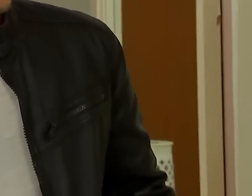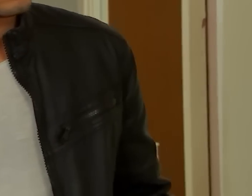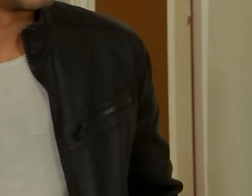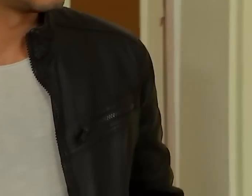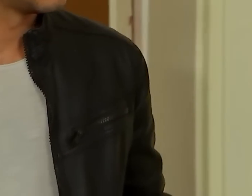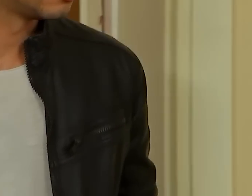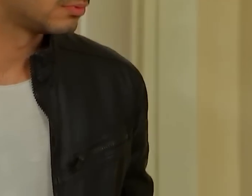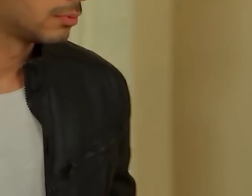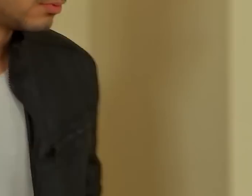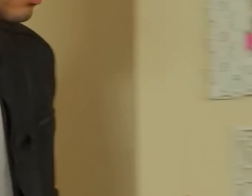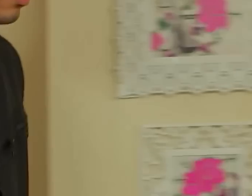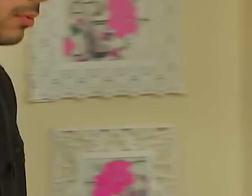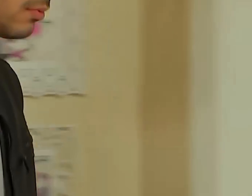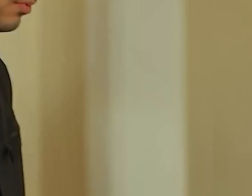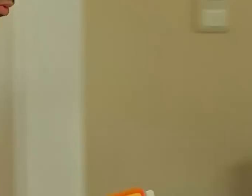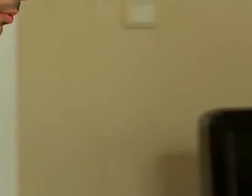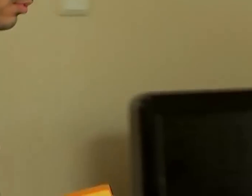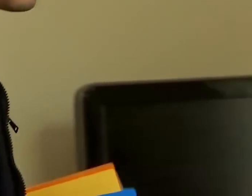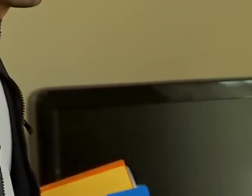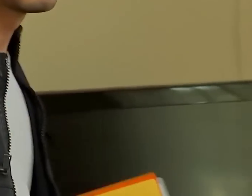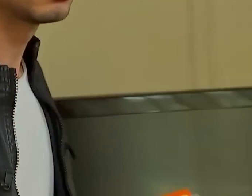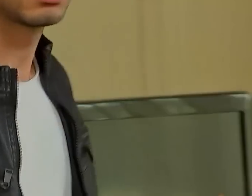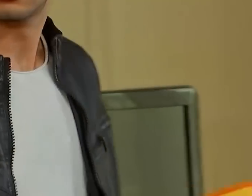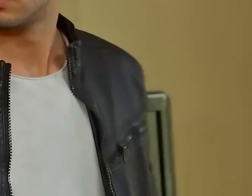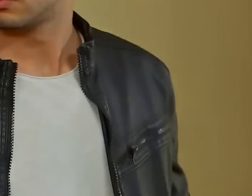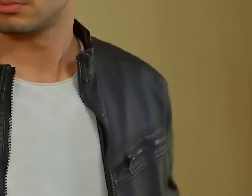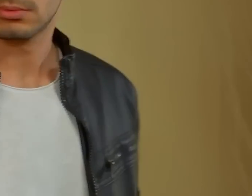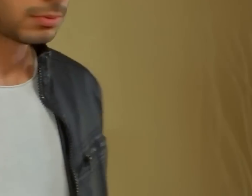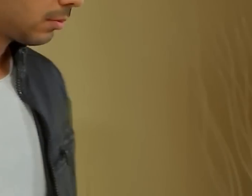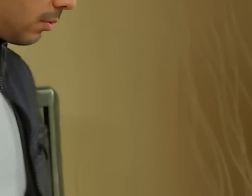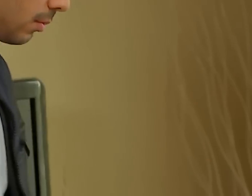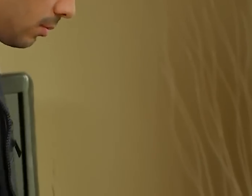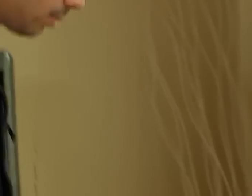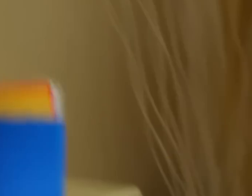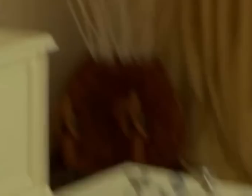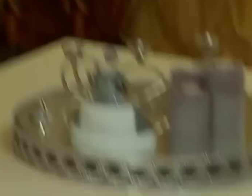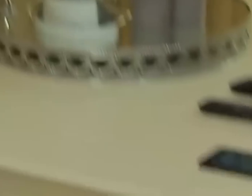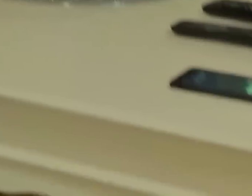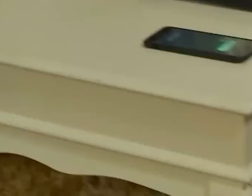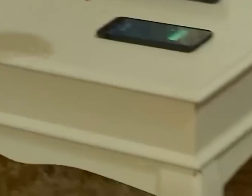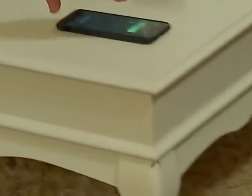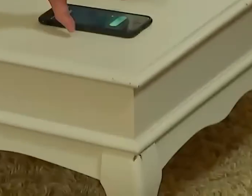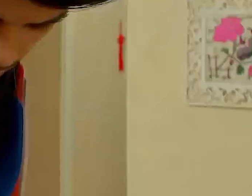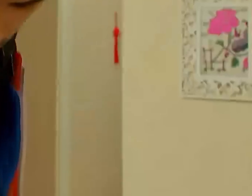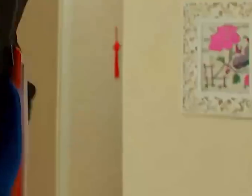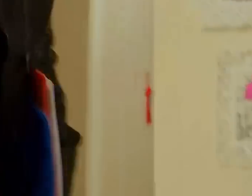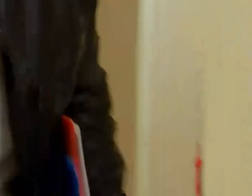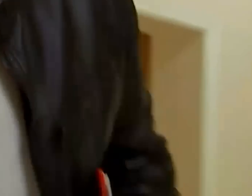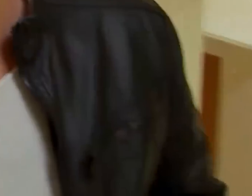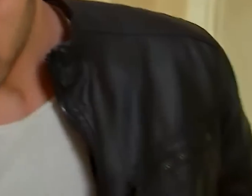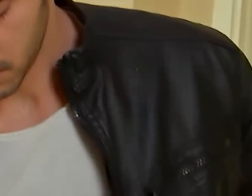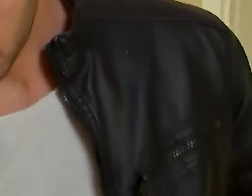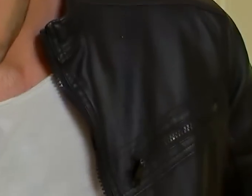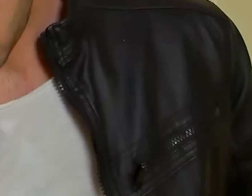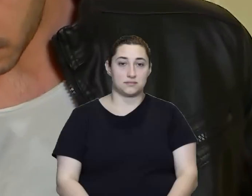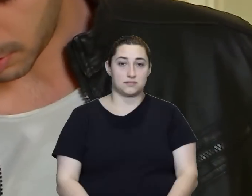Koray koridordan melodiye kulak vererek şaşkınca salona girdi, telefona yaklaşıyor. Eğilip aldı,